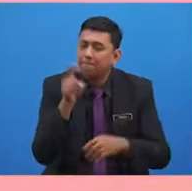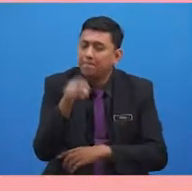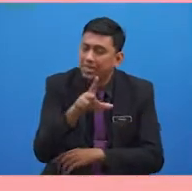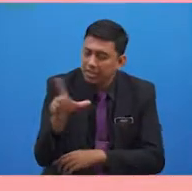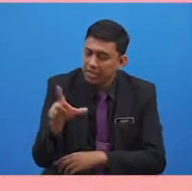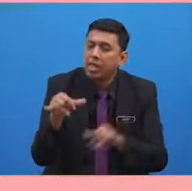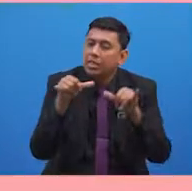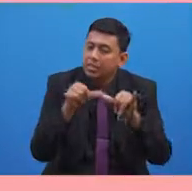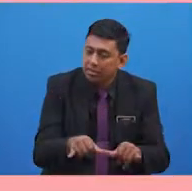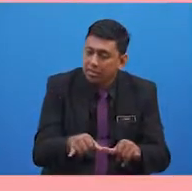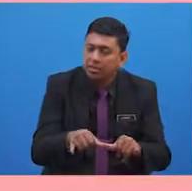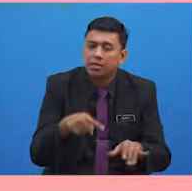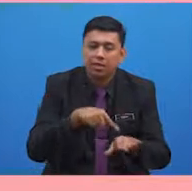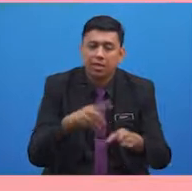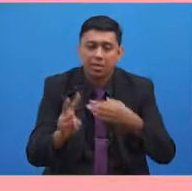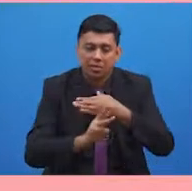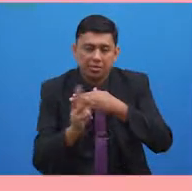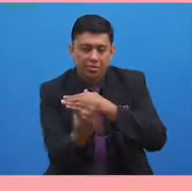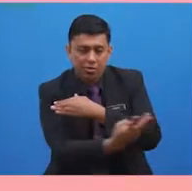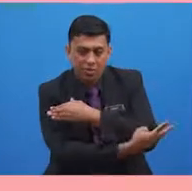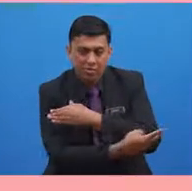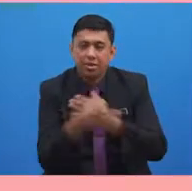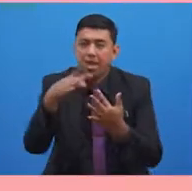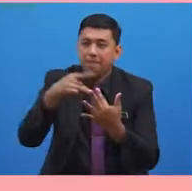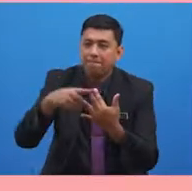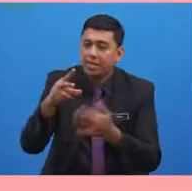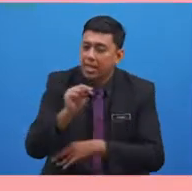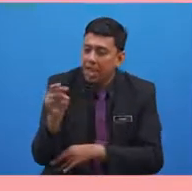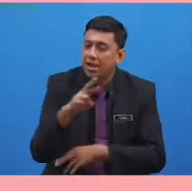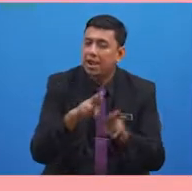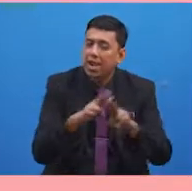mestilah tinggal di kawasan pilihan raya berkenaan.